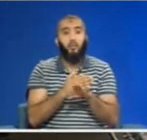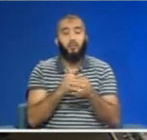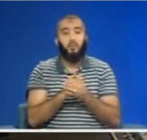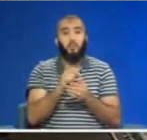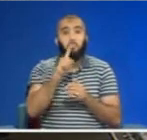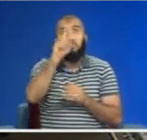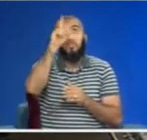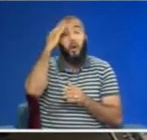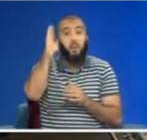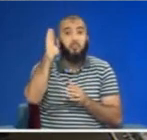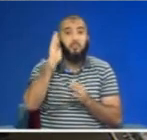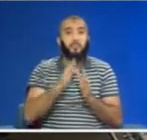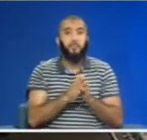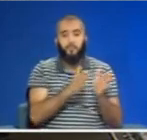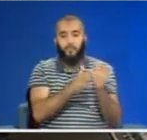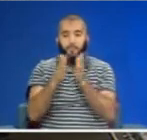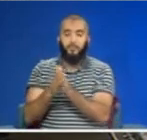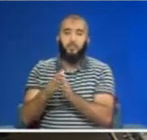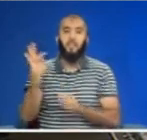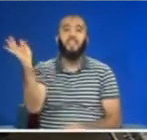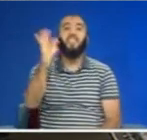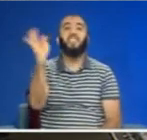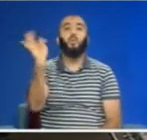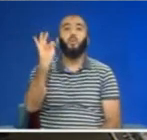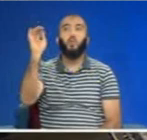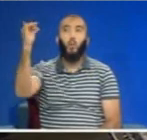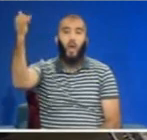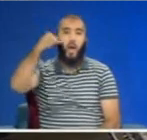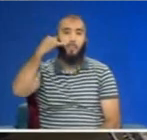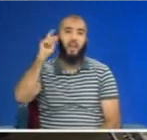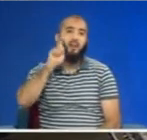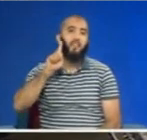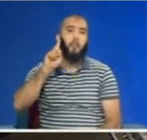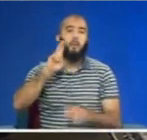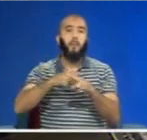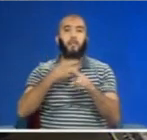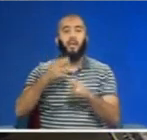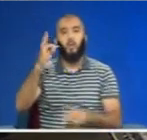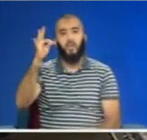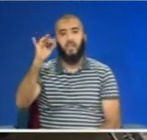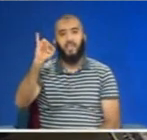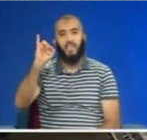يحفظك سلام. الله يبارك فيك. هاجر من تيزي وزنا. الو السلام عليكم شيخ. وعليكم السلام ورحمة الله. أهلا وسهلا. الله